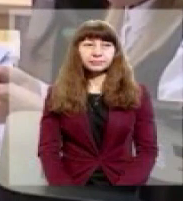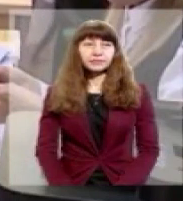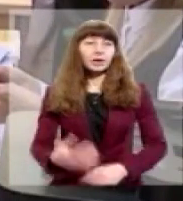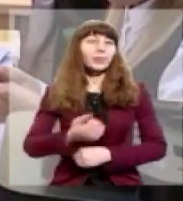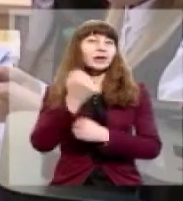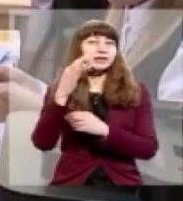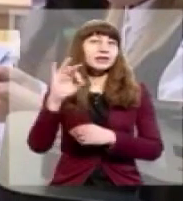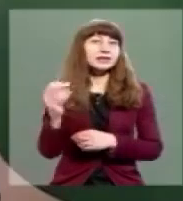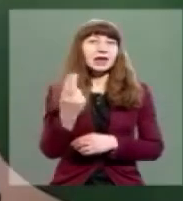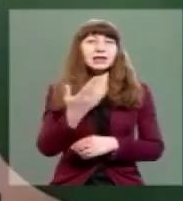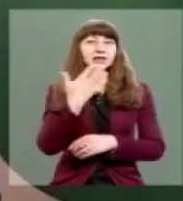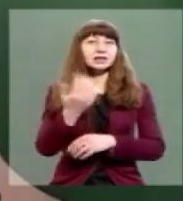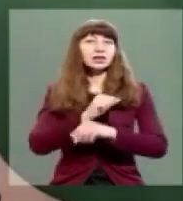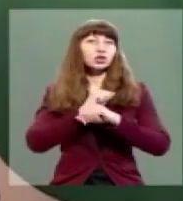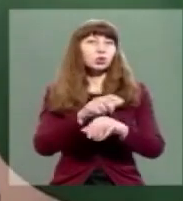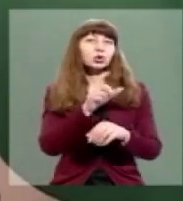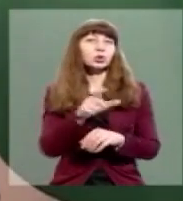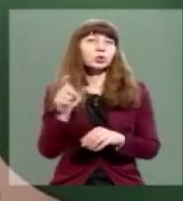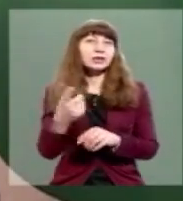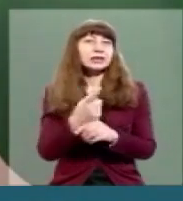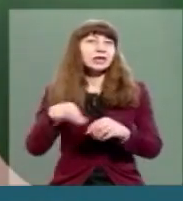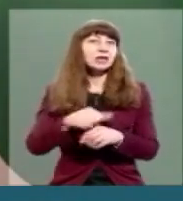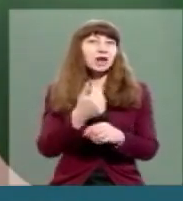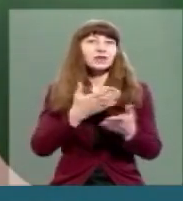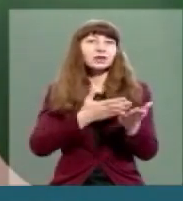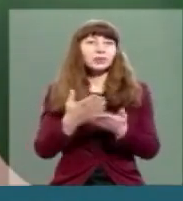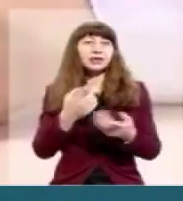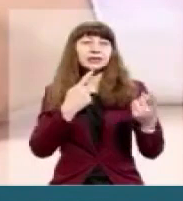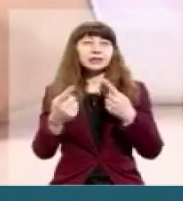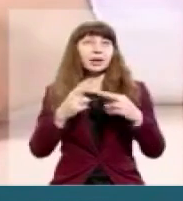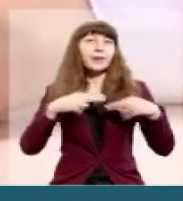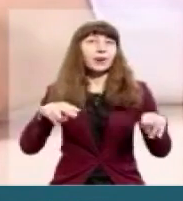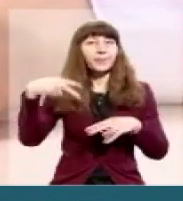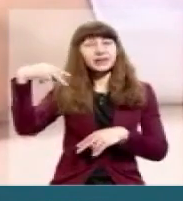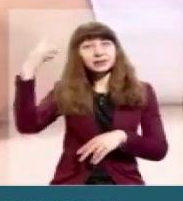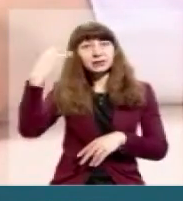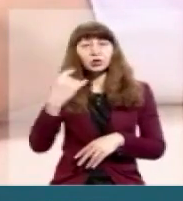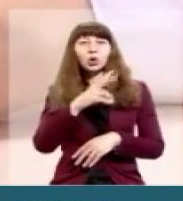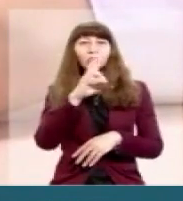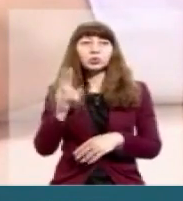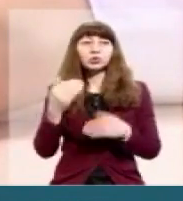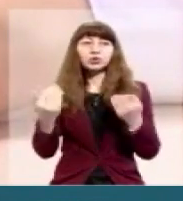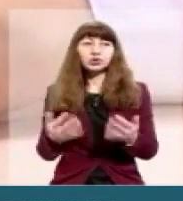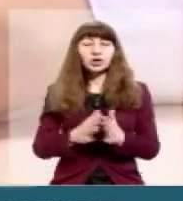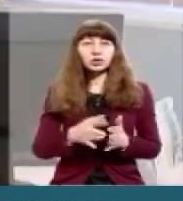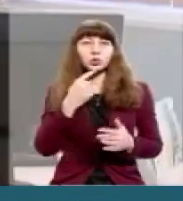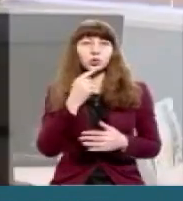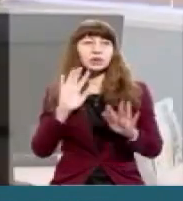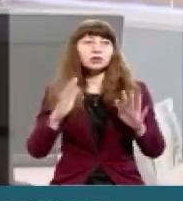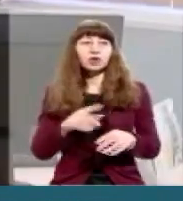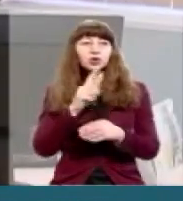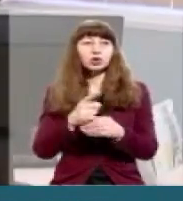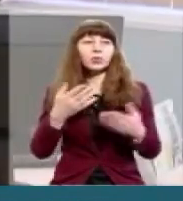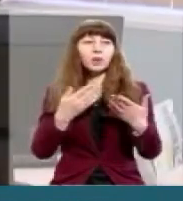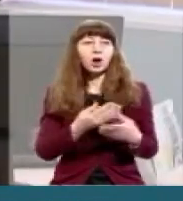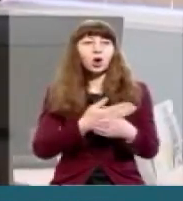Әлеуметтік тұрғыдан осал топтағы азаматтарды қолдау басты бағыт. Парламент отырысында мемлекет басшысы қиындыққа тап болған жандар еш көмексіз